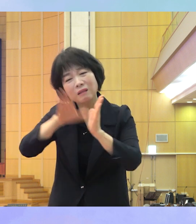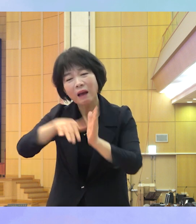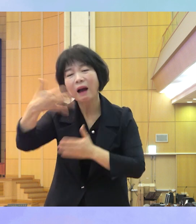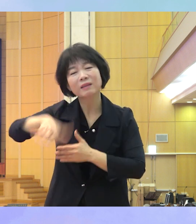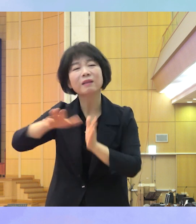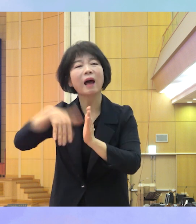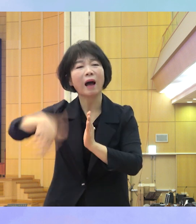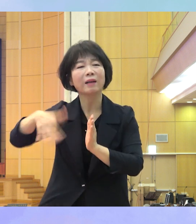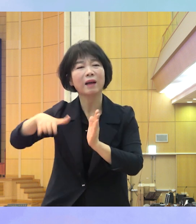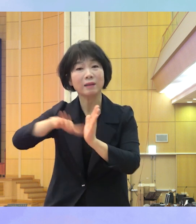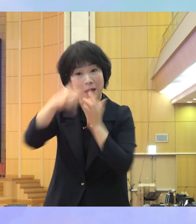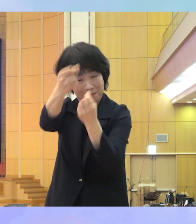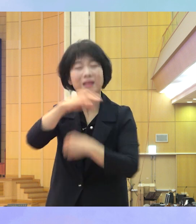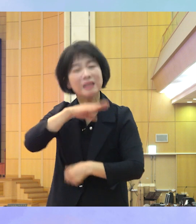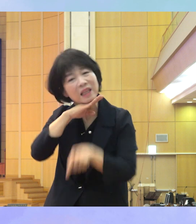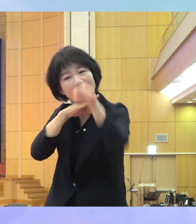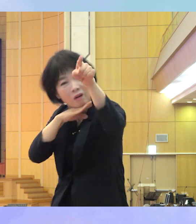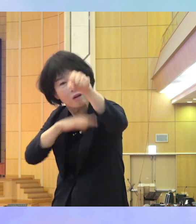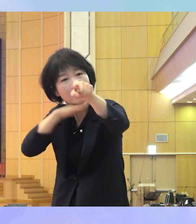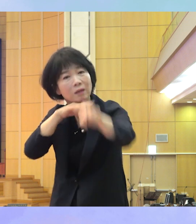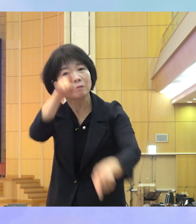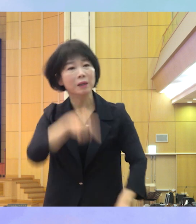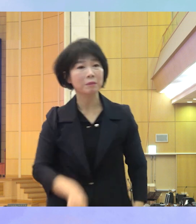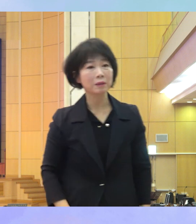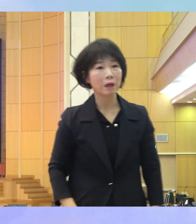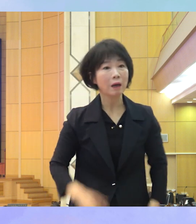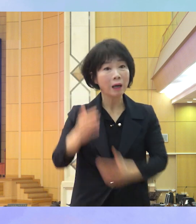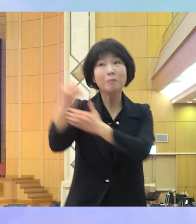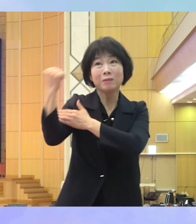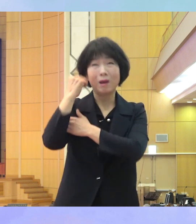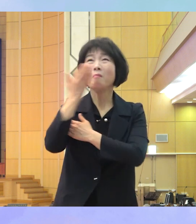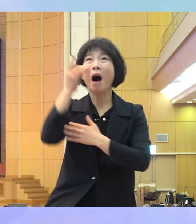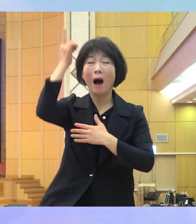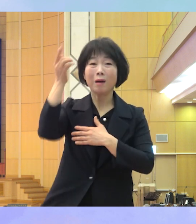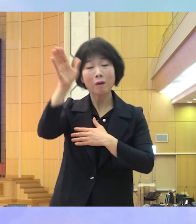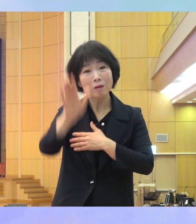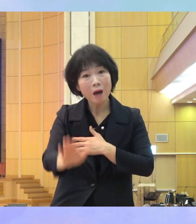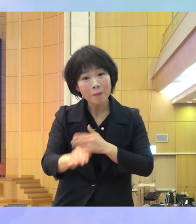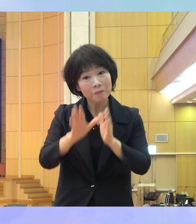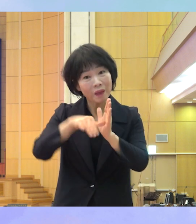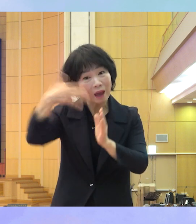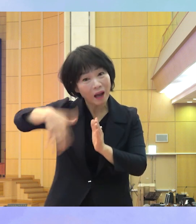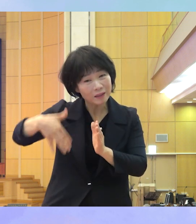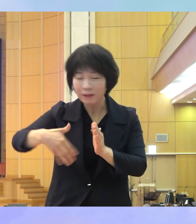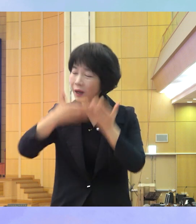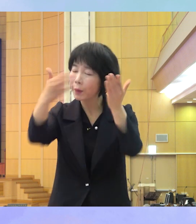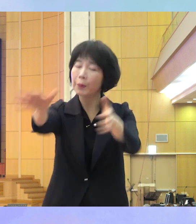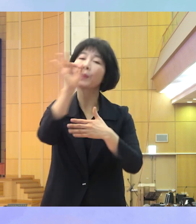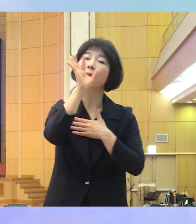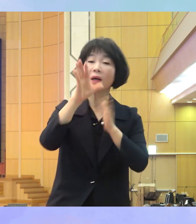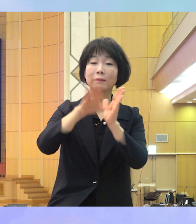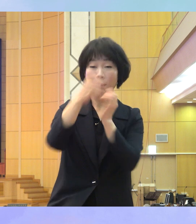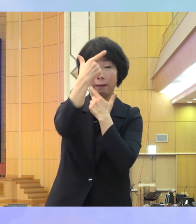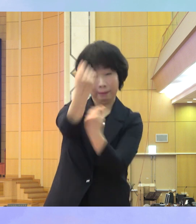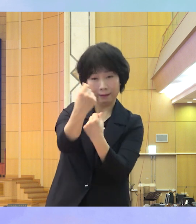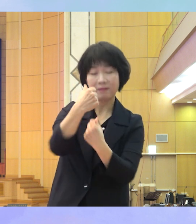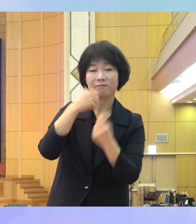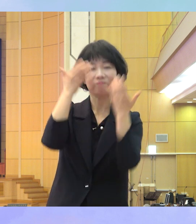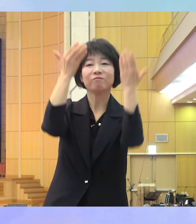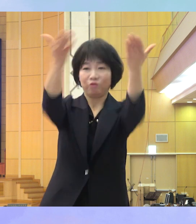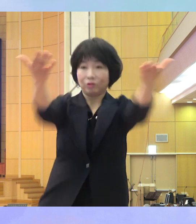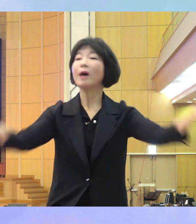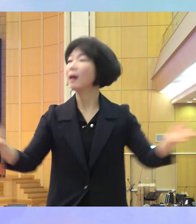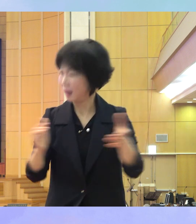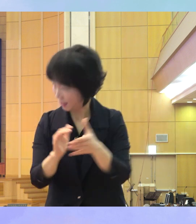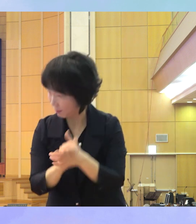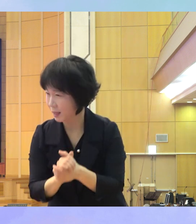따라. 하나님은 전능한 하나님이니까 당장이라도 역사할 수 있지만 하나님은 때를 따라